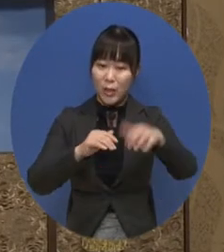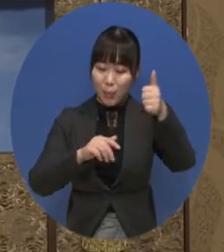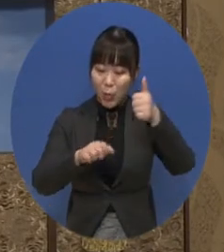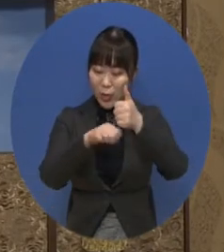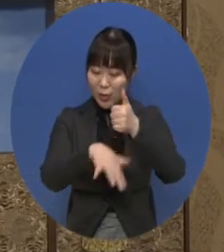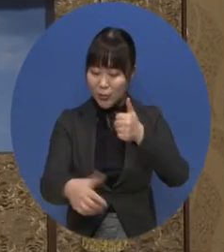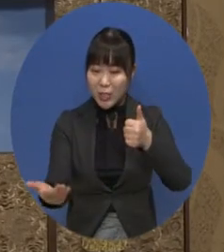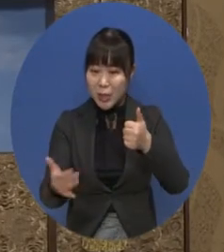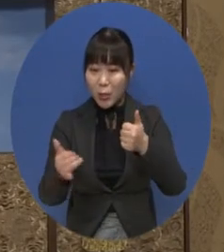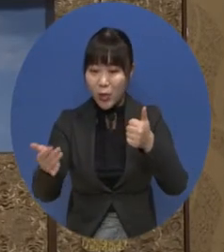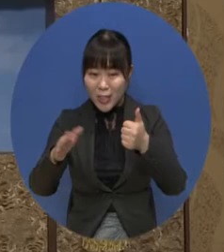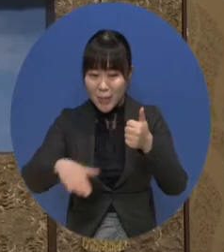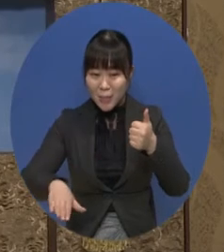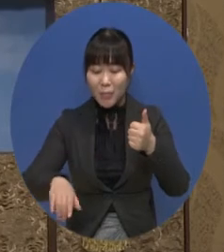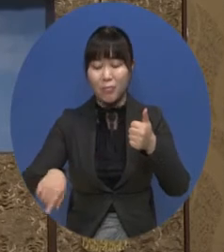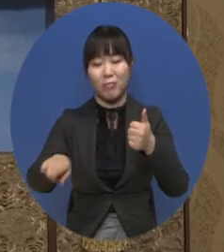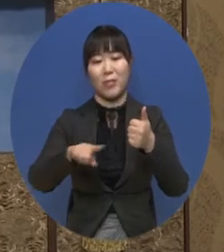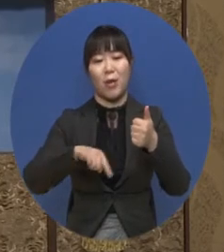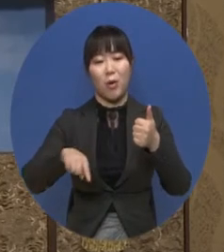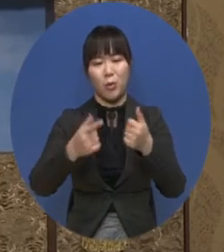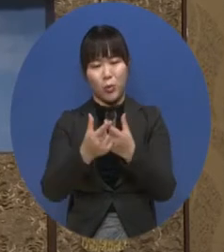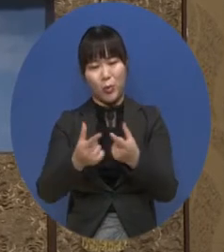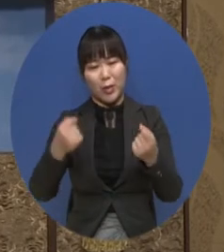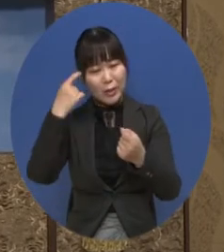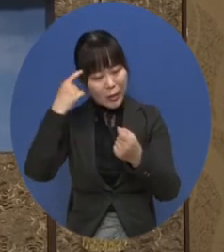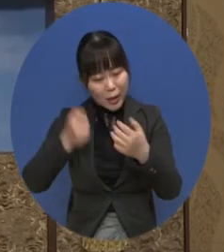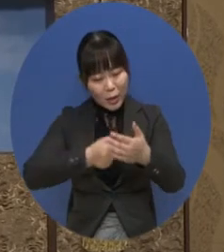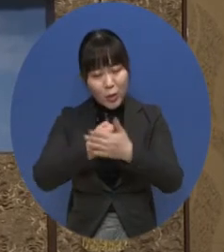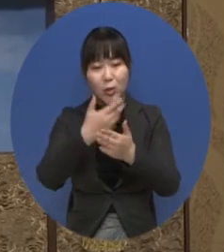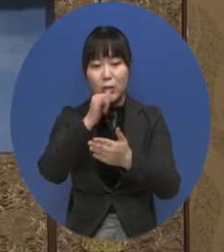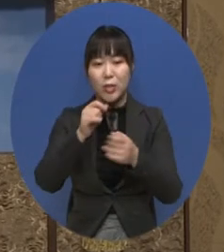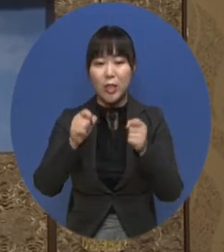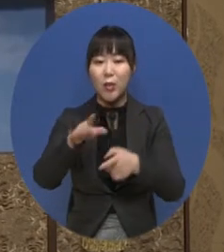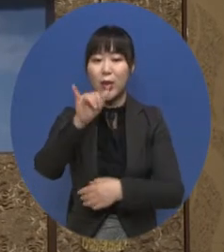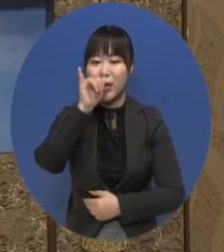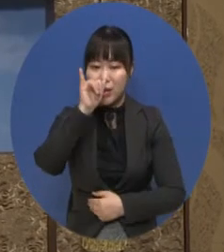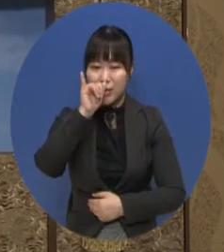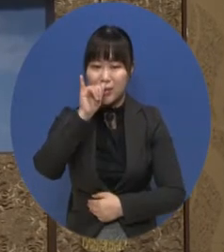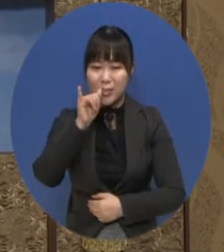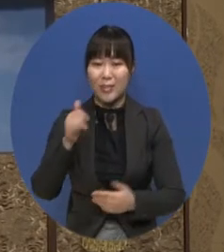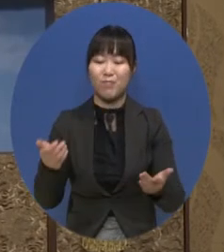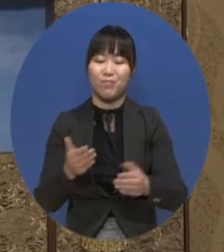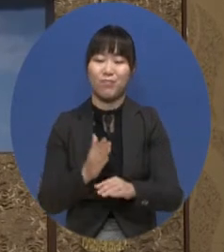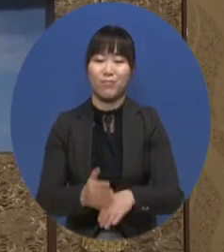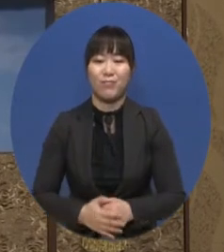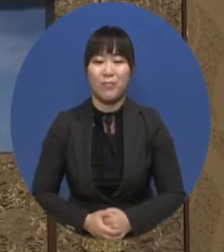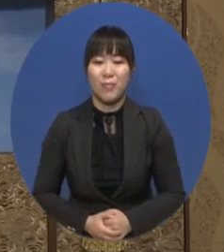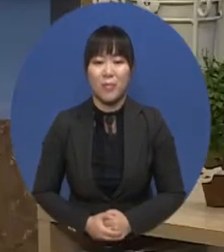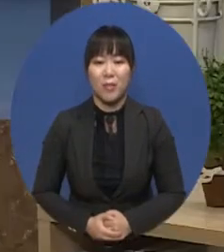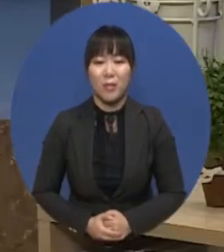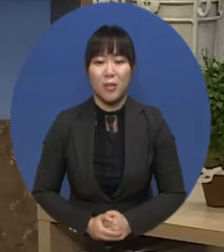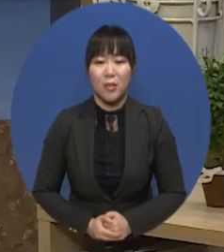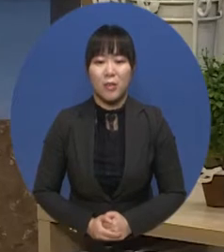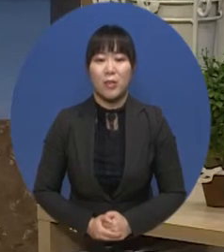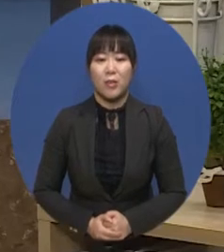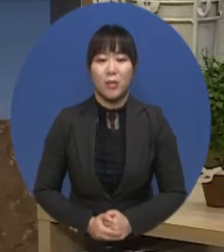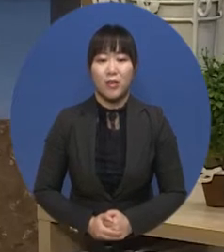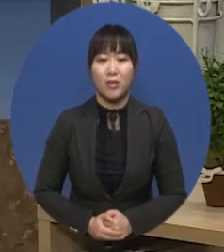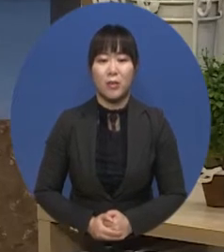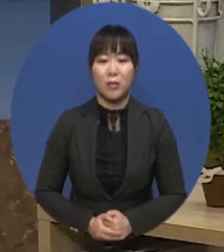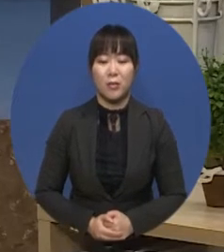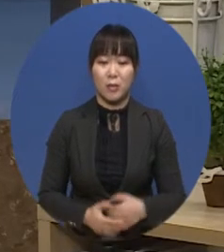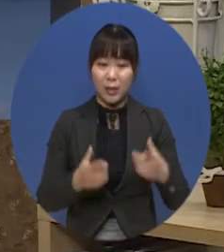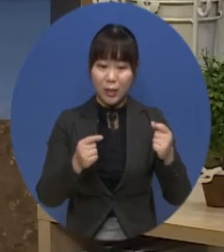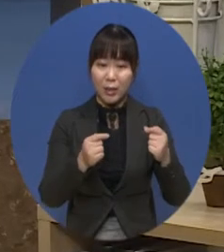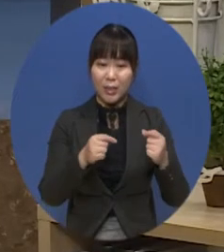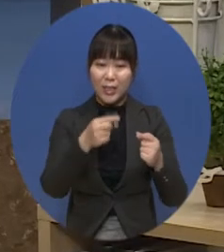대표와 직원이지만 어떤 부분에서는 동등하게 의사결정을 할 수 있는 기회를 주고 그렇게 일을 하고 있어요. 그러니까 소소한 소통이라는 이 한